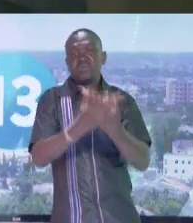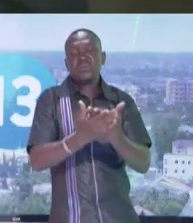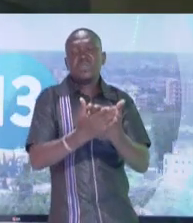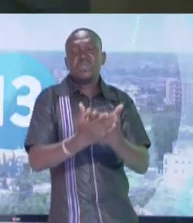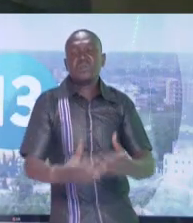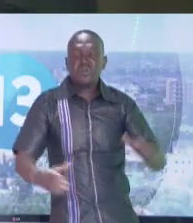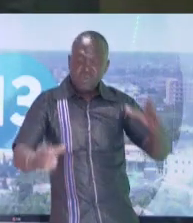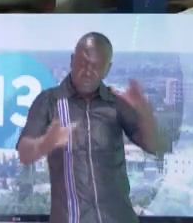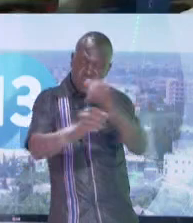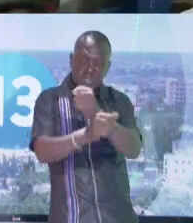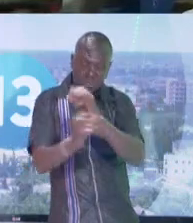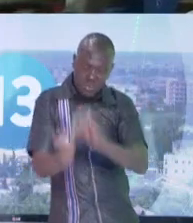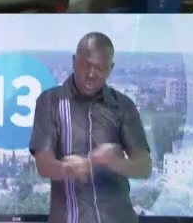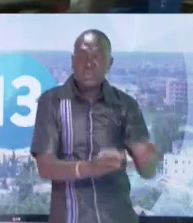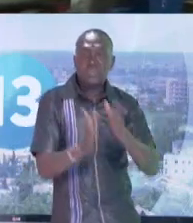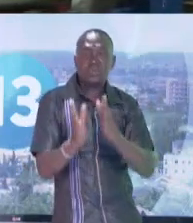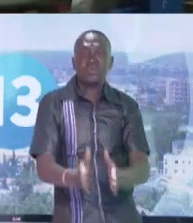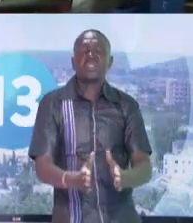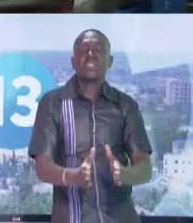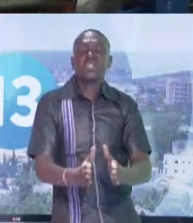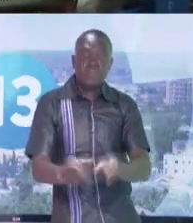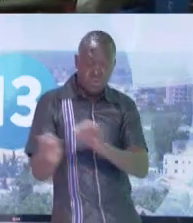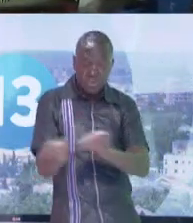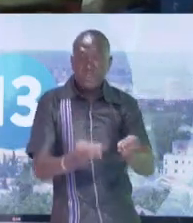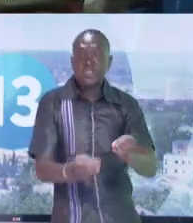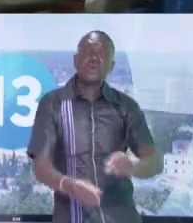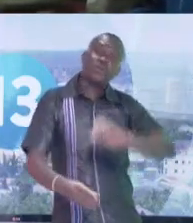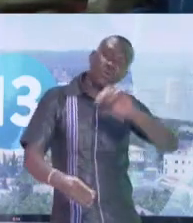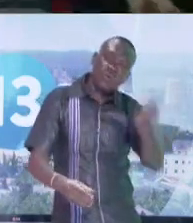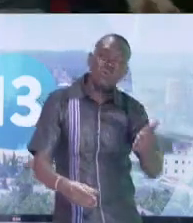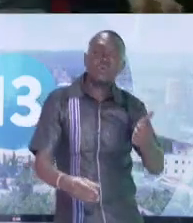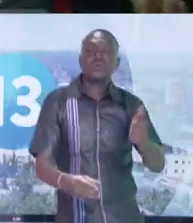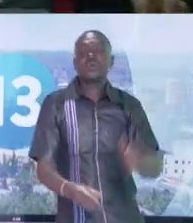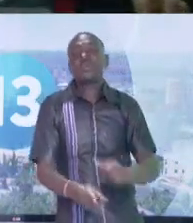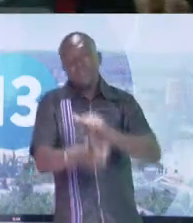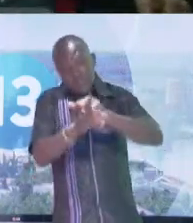pour les organisateurs qui comptent organiser d'autres activités